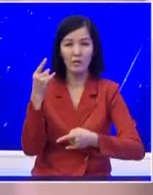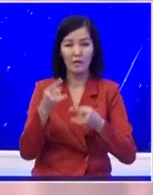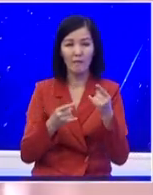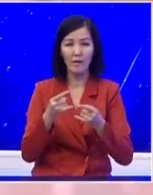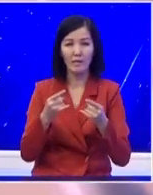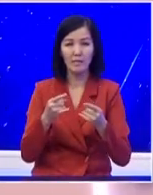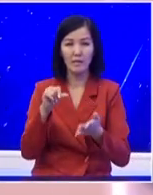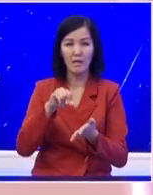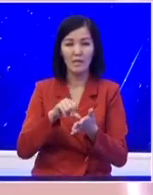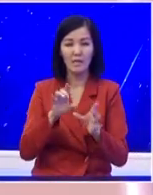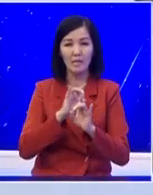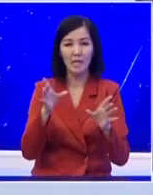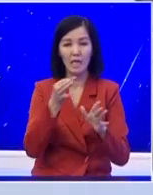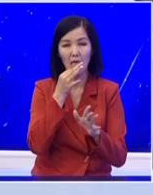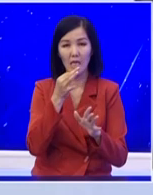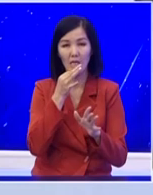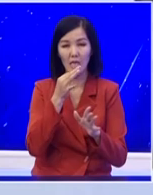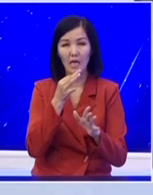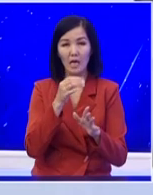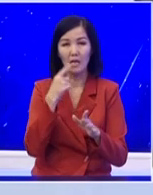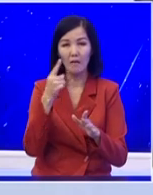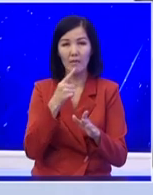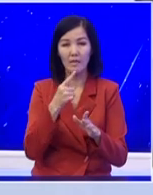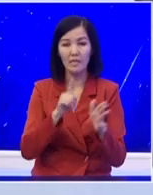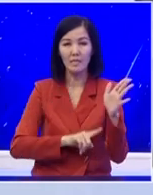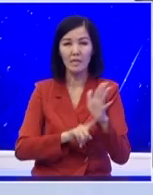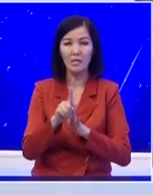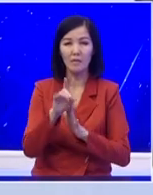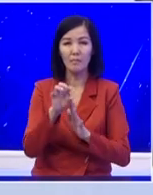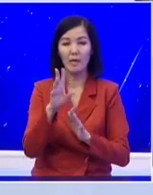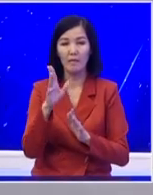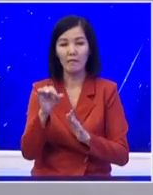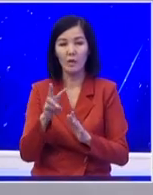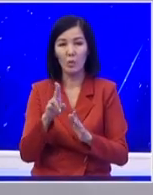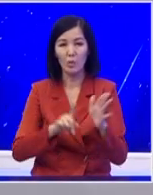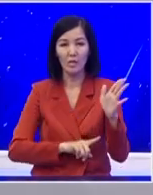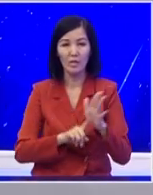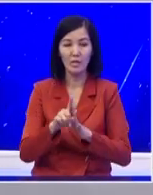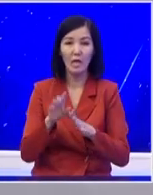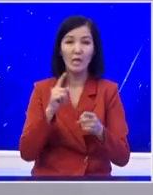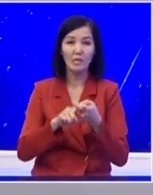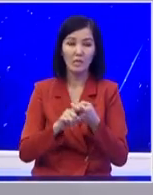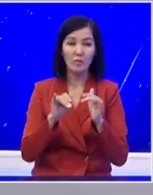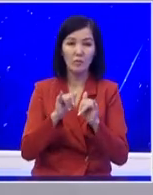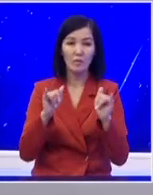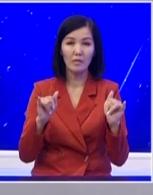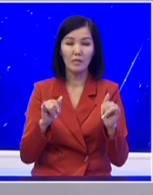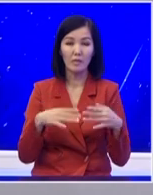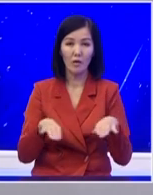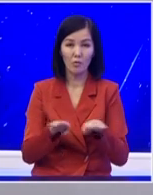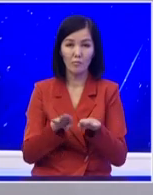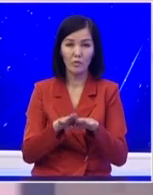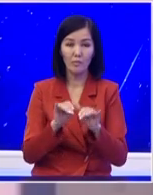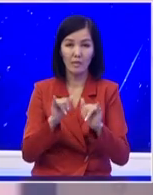государства. Сейчас еще рано говорить о реальном эффекте отведенных с 5 июля очередных карантинных мер. Если число зараженных будет расти в таком же темпе,